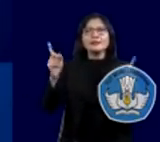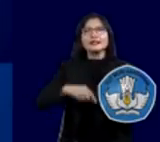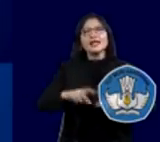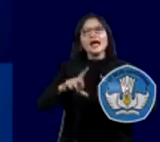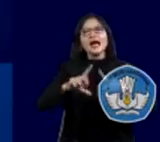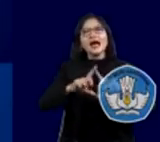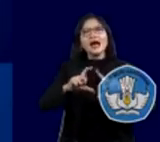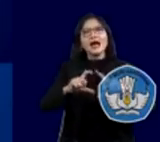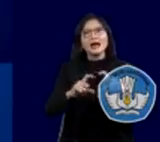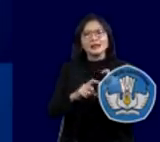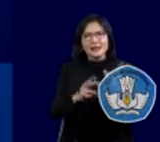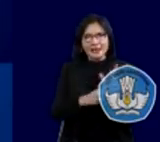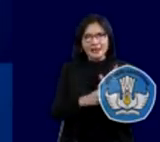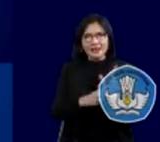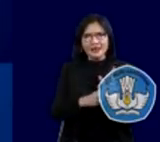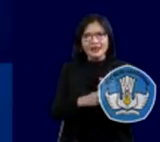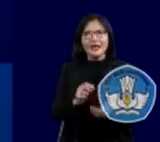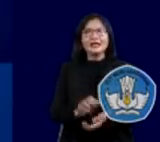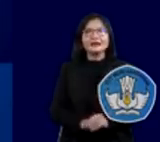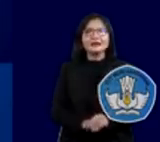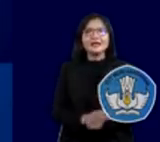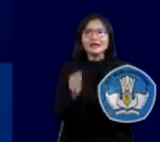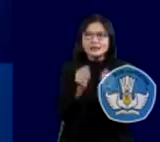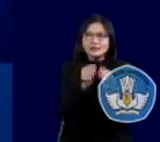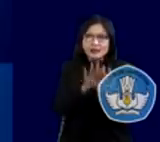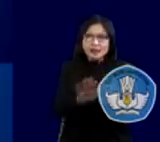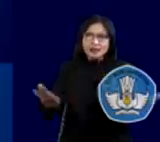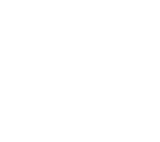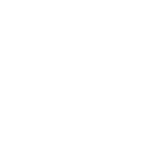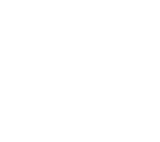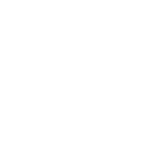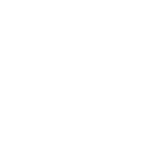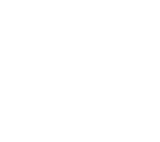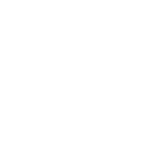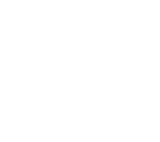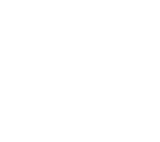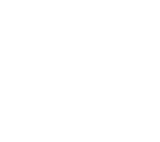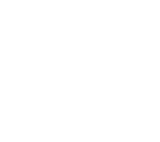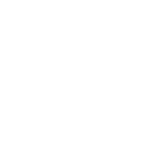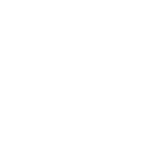meningkatkan nafkah mereka dan kesejahteraan mereka.